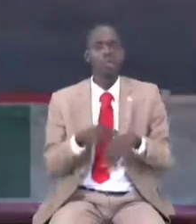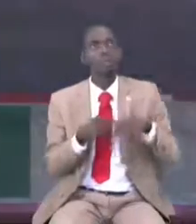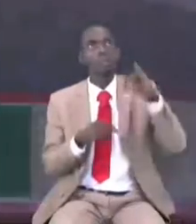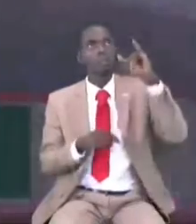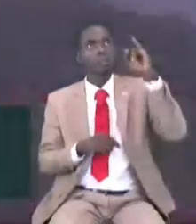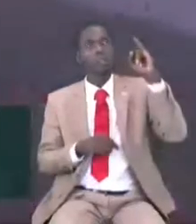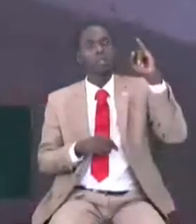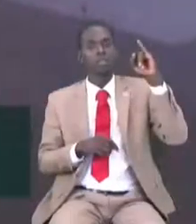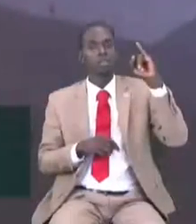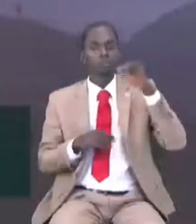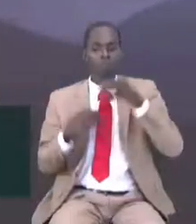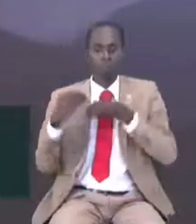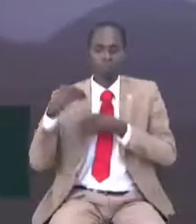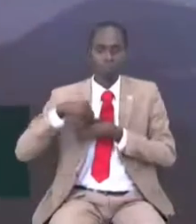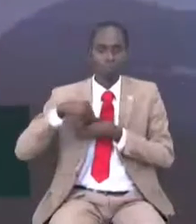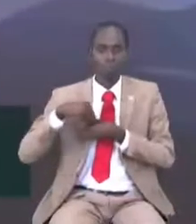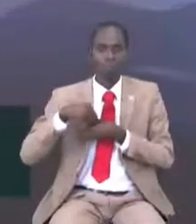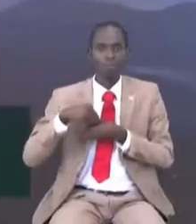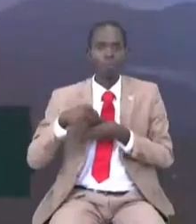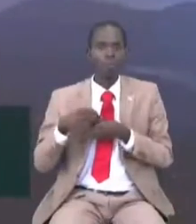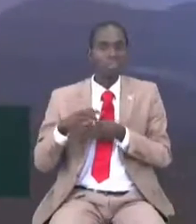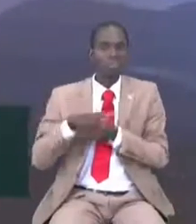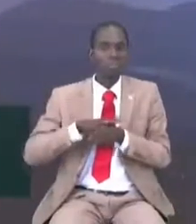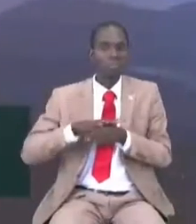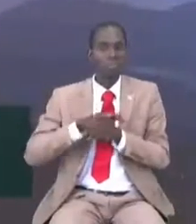Imputé avec l'innocence à travers Christ.